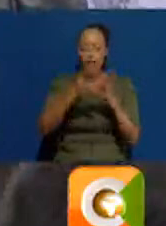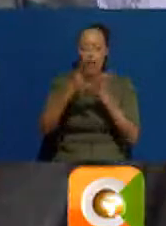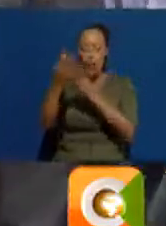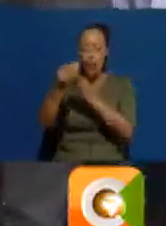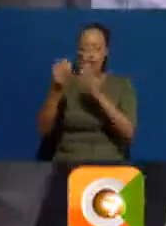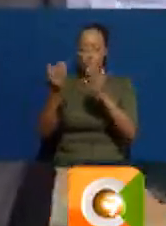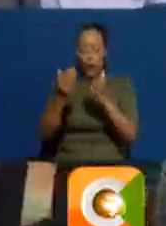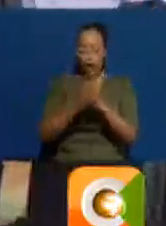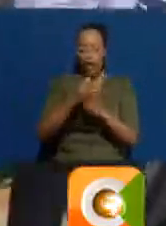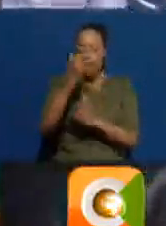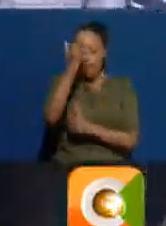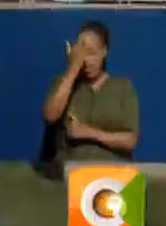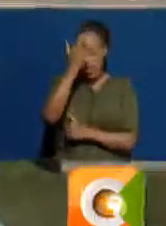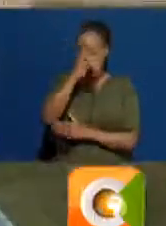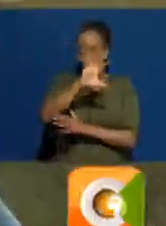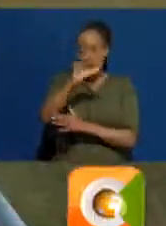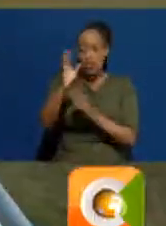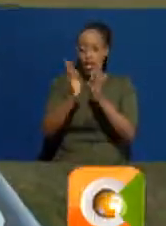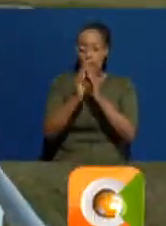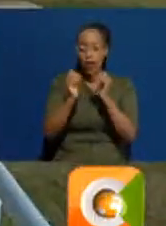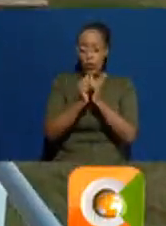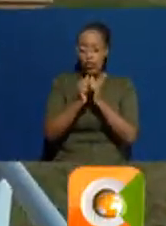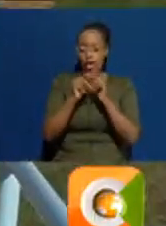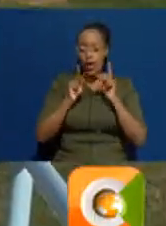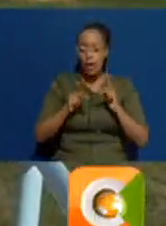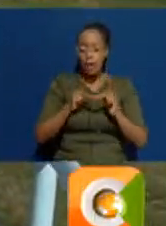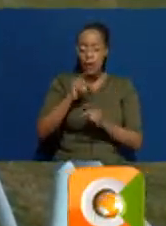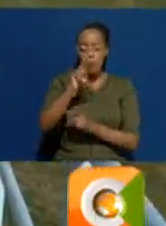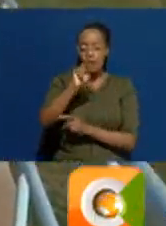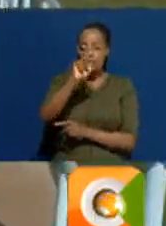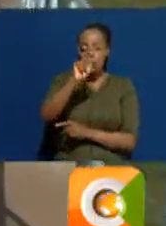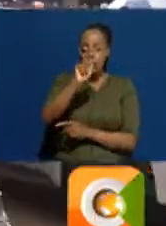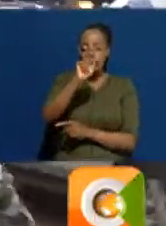alielekea katika kaunti ya Narok na kujumuika na wananchi eneo la Ntulele. Ni mrotabu.